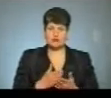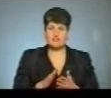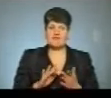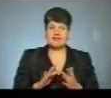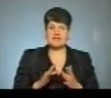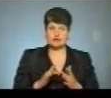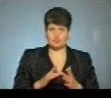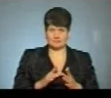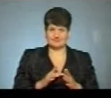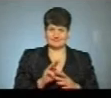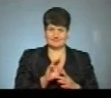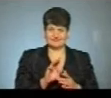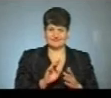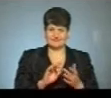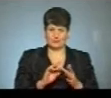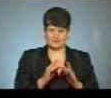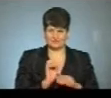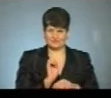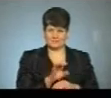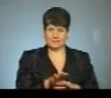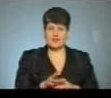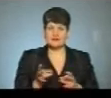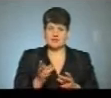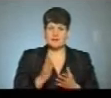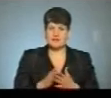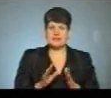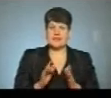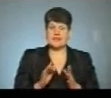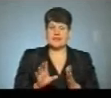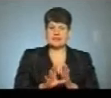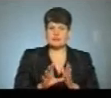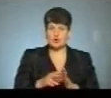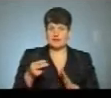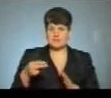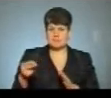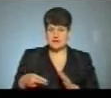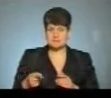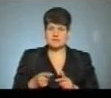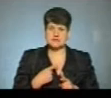електронному вигляді, але для цього потрібно мати електронний підпис або через